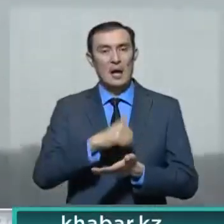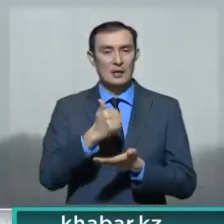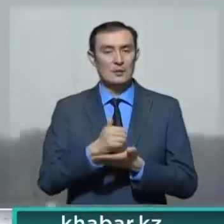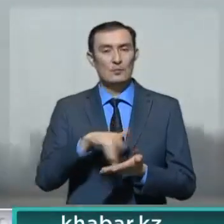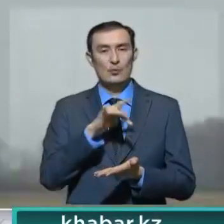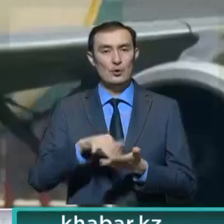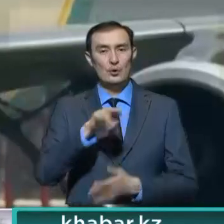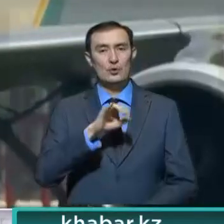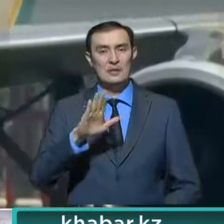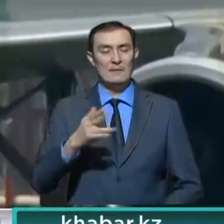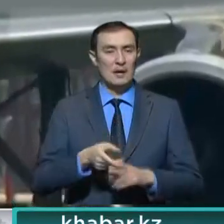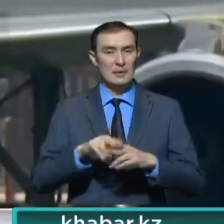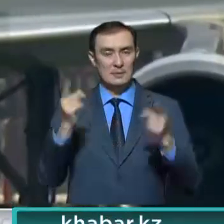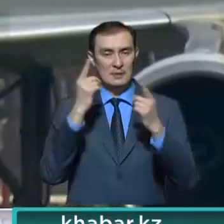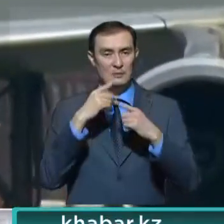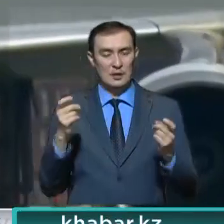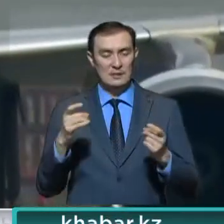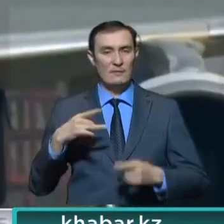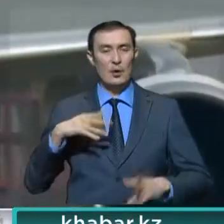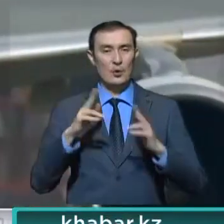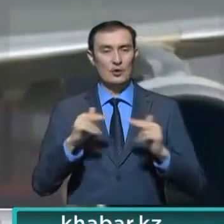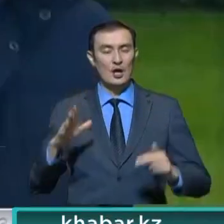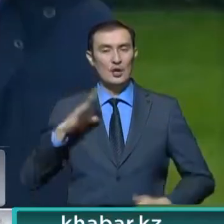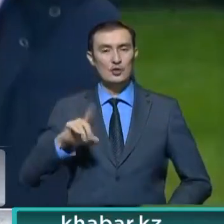Ербулат Досаев. Об этом сообщает пресс-служба Акорды.